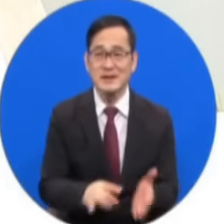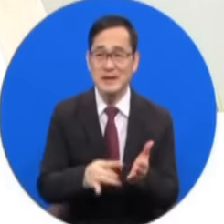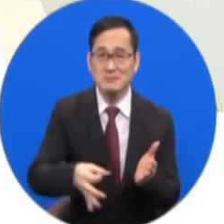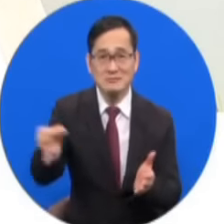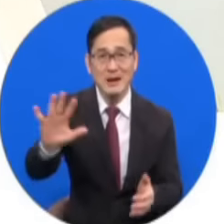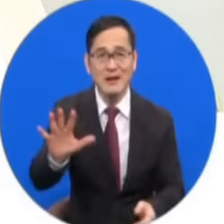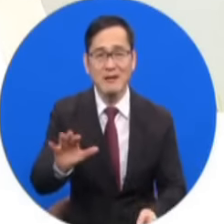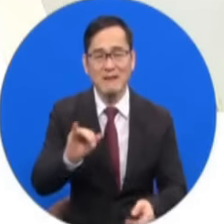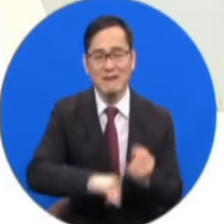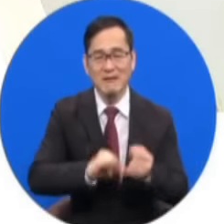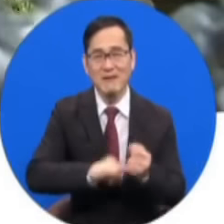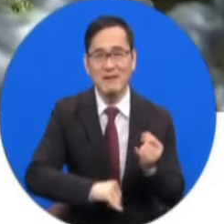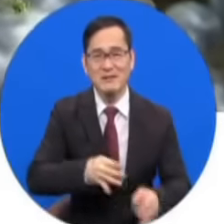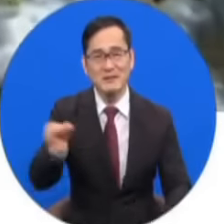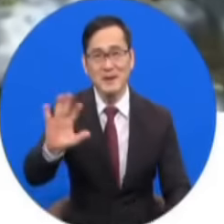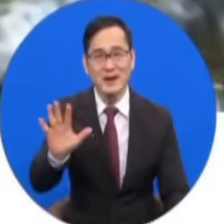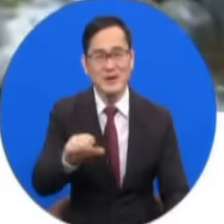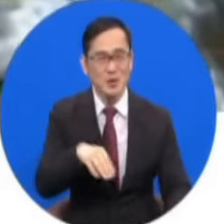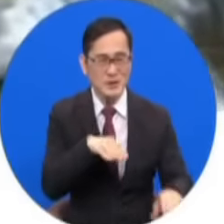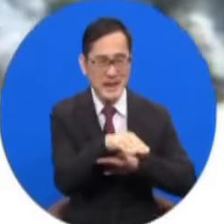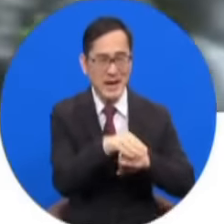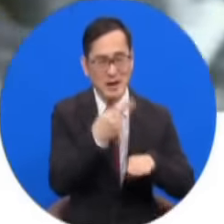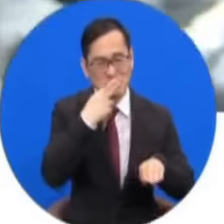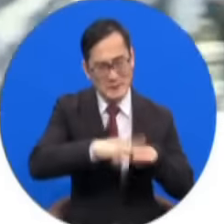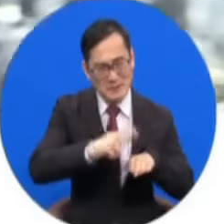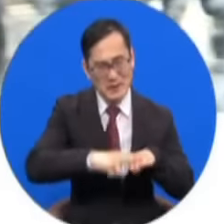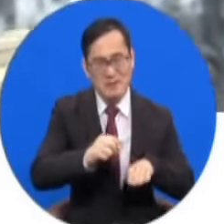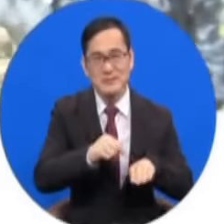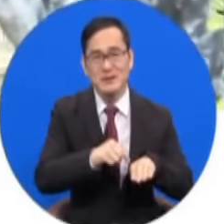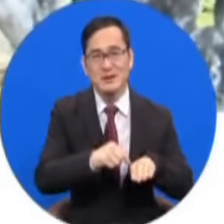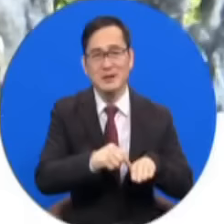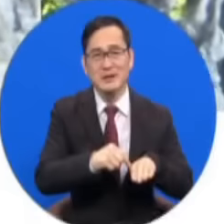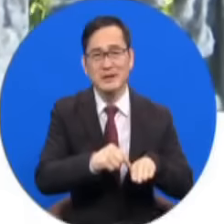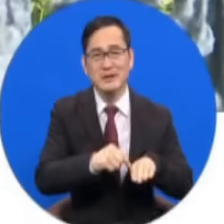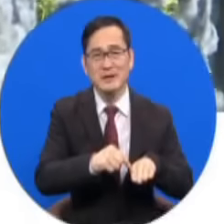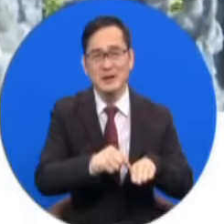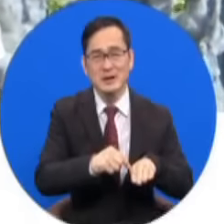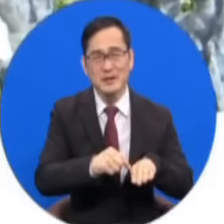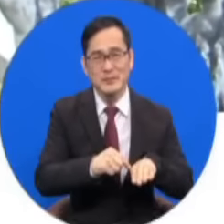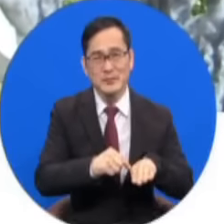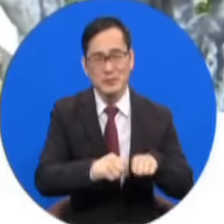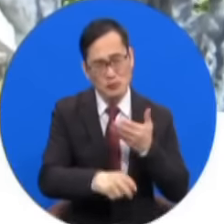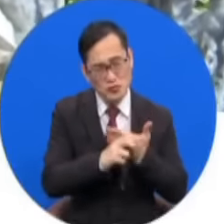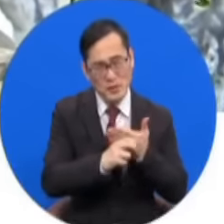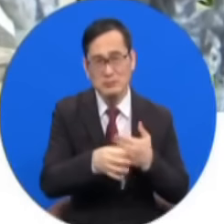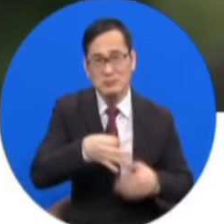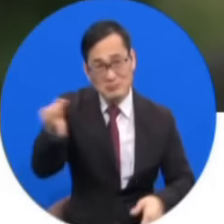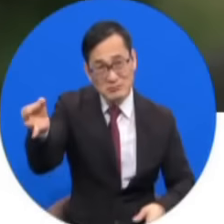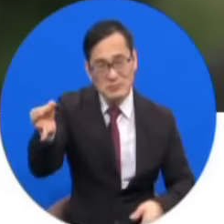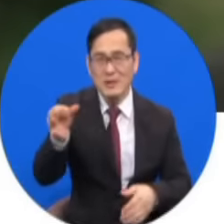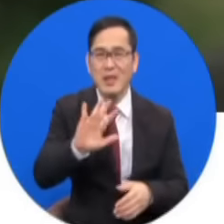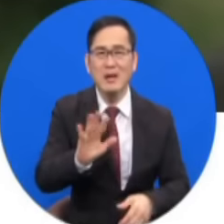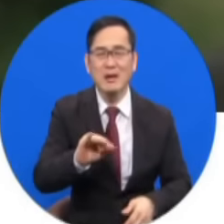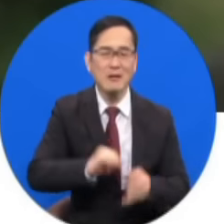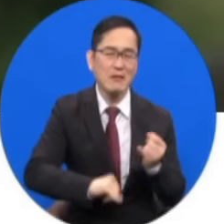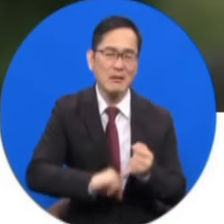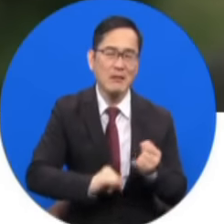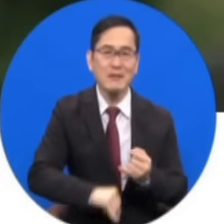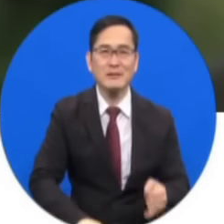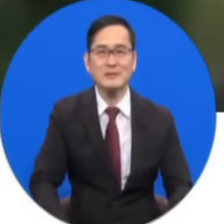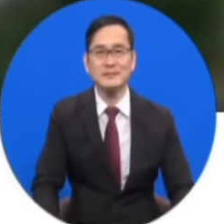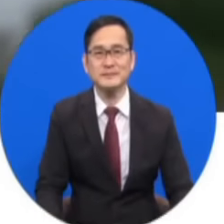내고 그 와중에 자동차 뭐 과속을 했는지 뭐 주차를 갖다가 어떻게 했는지 그러면서 과태료 날 라오는 거는 싹 무시하고